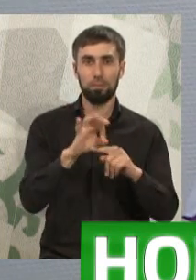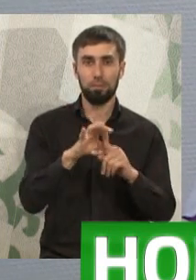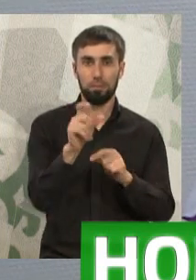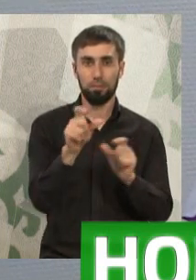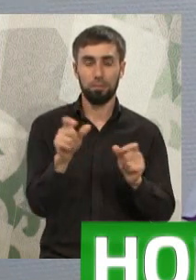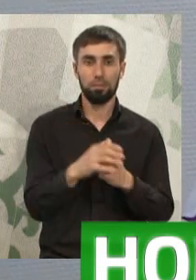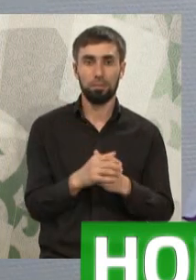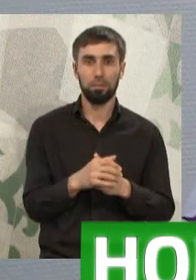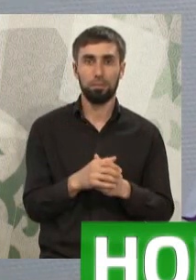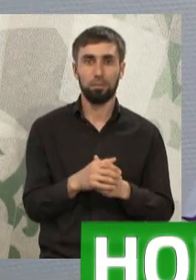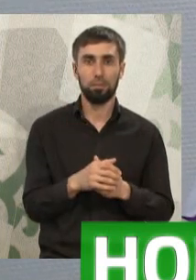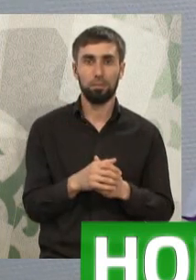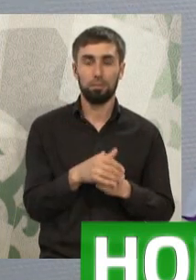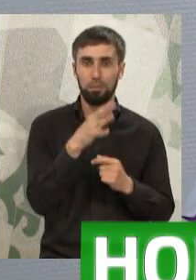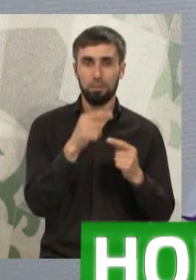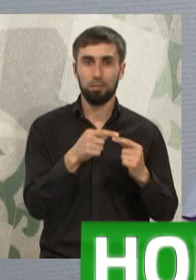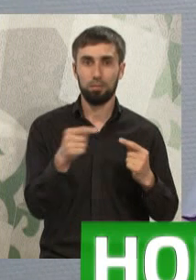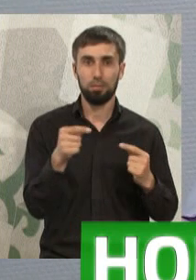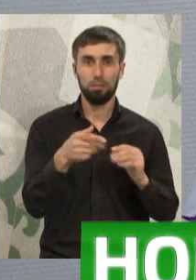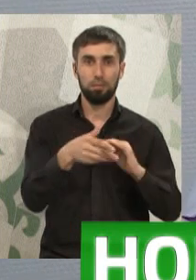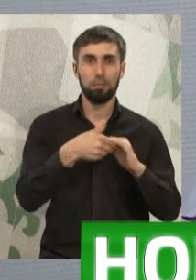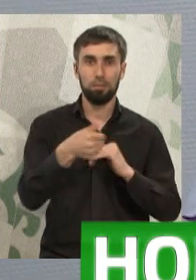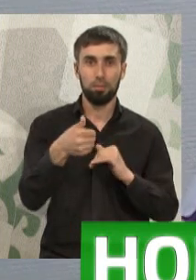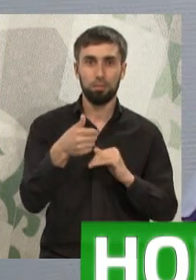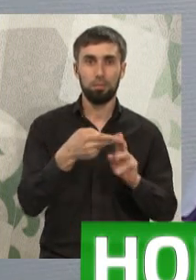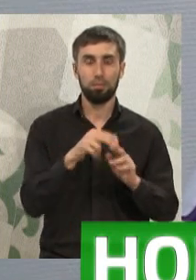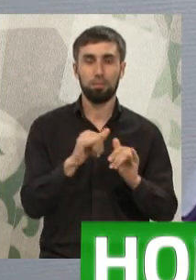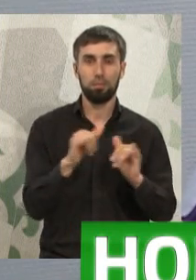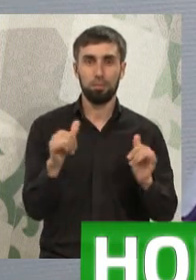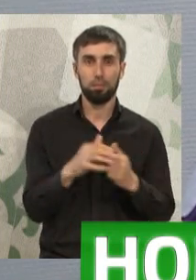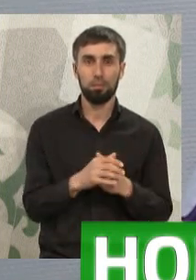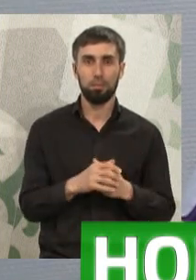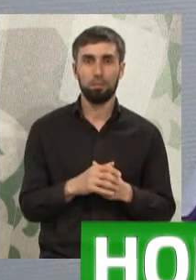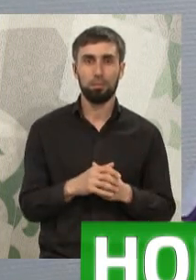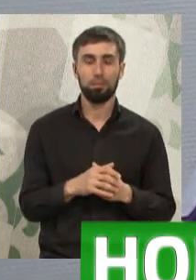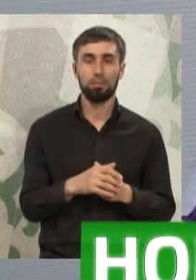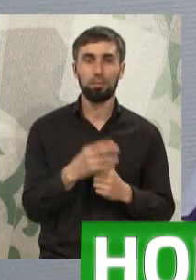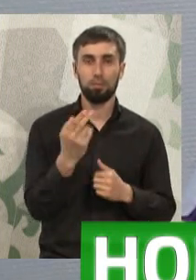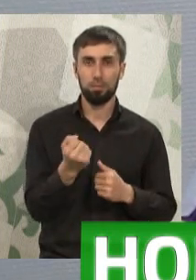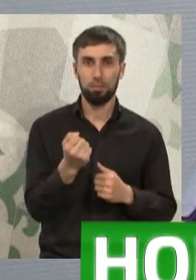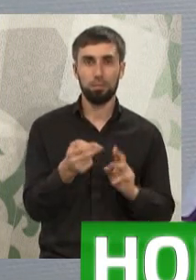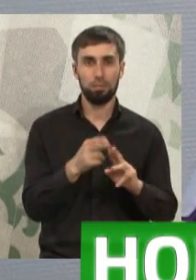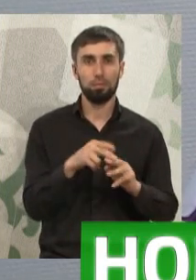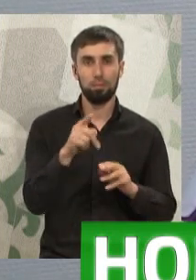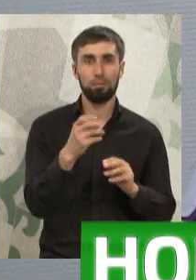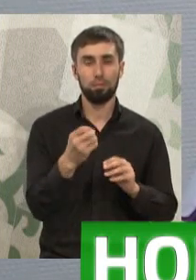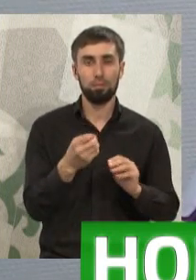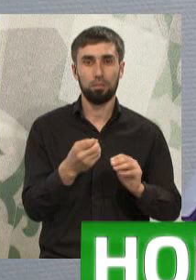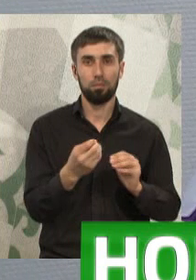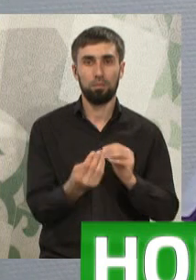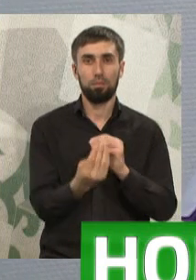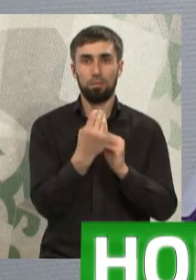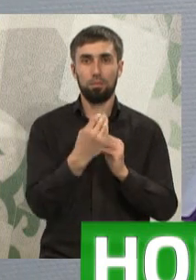а длительность самого вызова она увеличивается. А, конечно, это накладно для скорой, потому